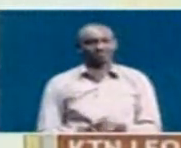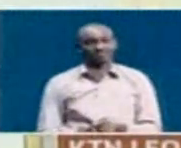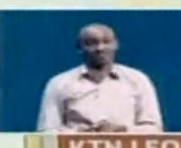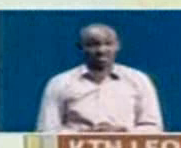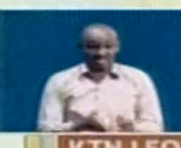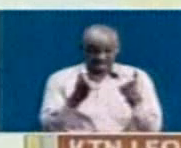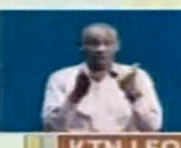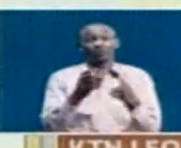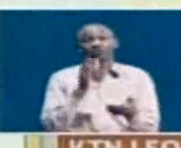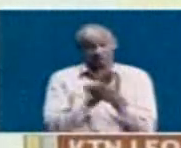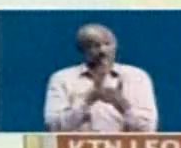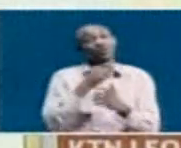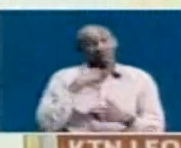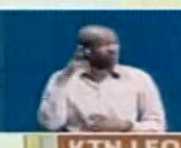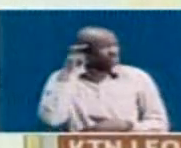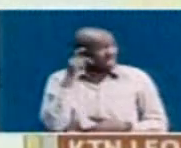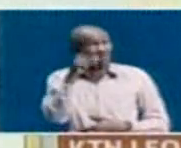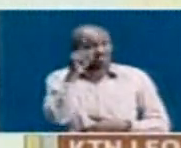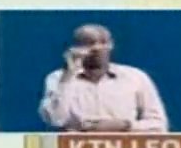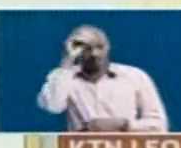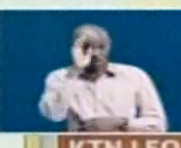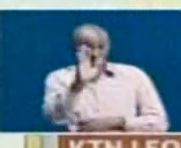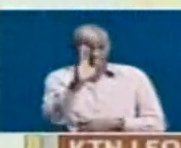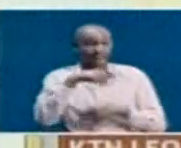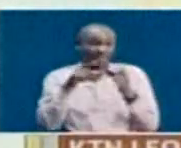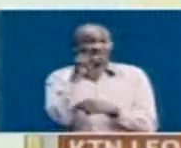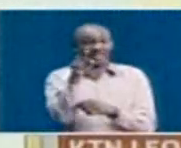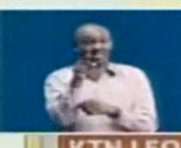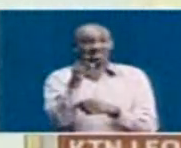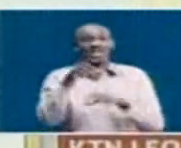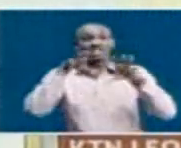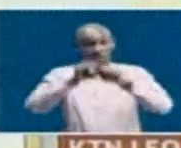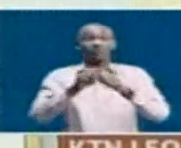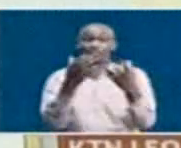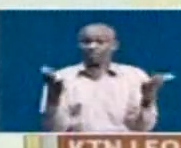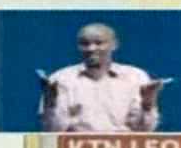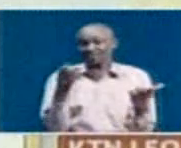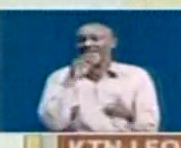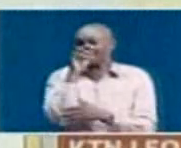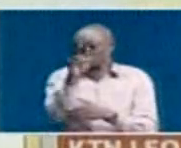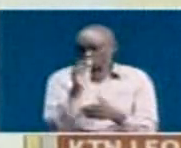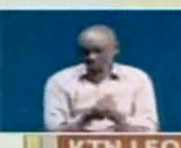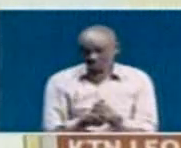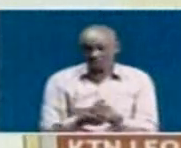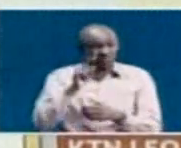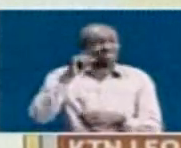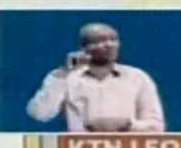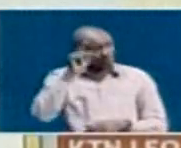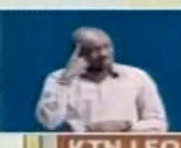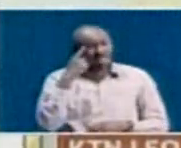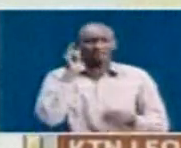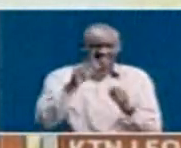Rafiki mpenzi mtazamaji, ningependa kusikia maoni yako ama kujua maoni yako kuhusu swala hili la umiliki wa mali. Na kuuliza, je, ni sawa kuwa na